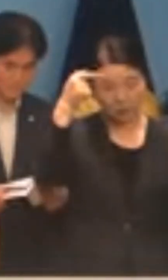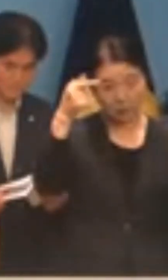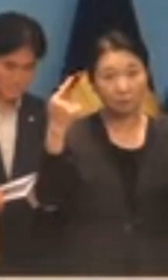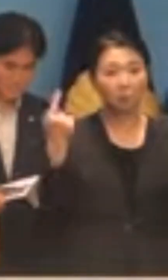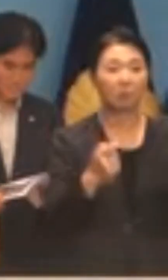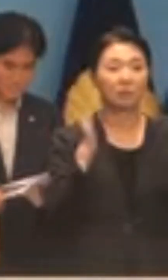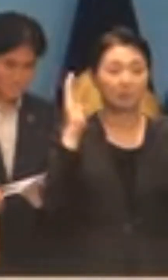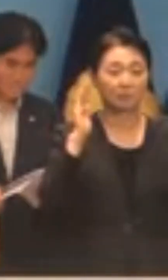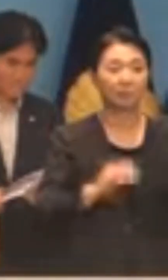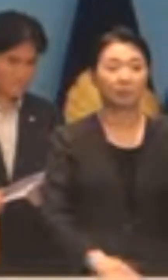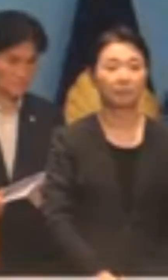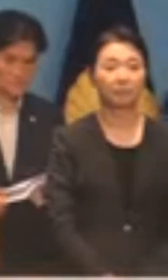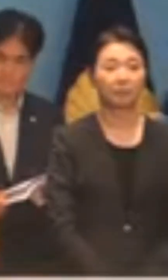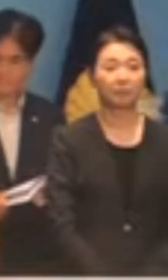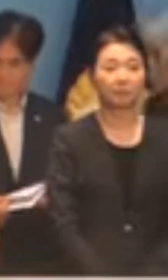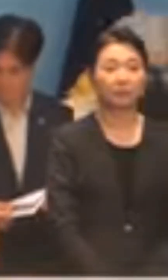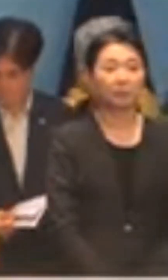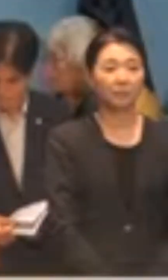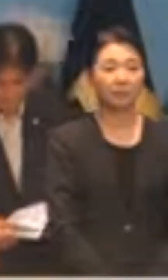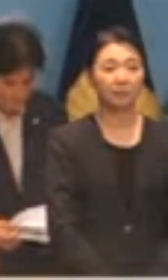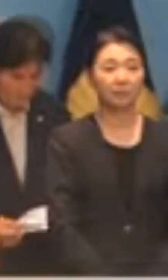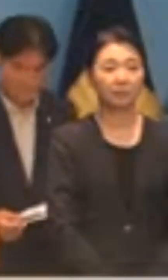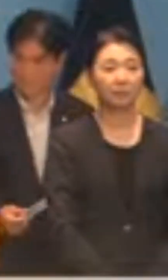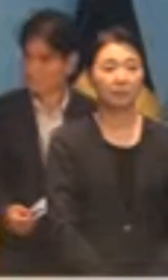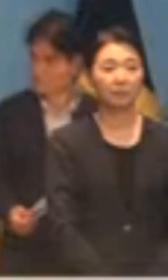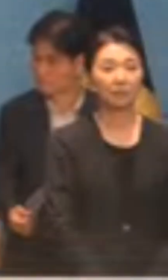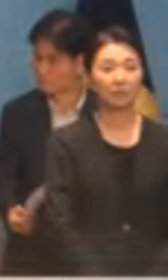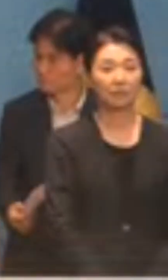목사님이 주시겠습니다.